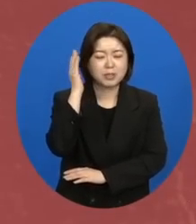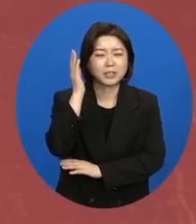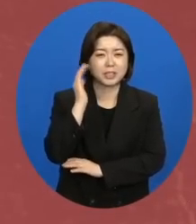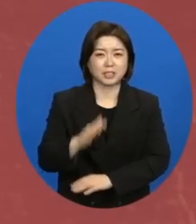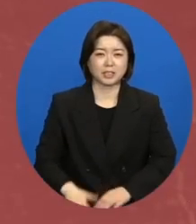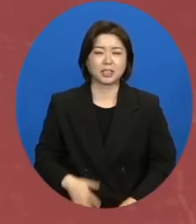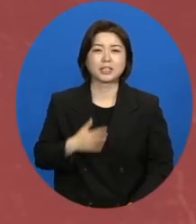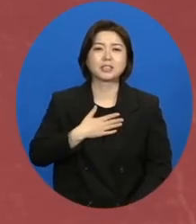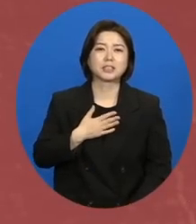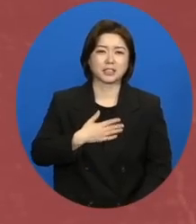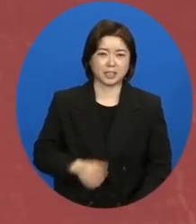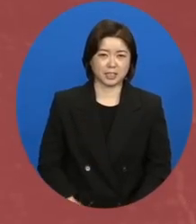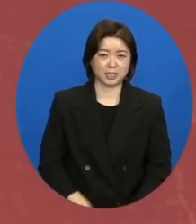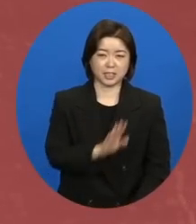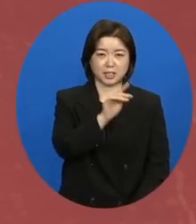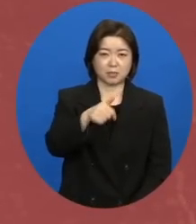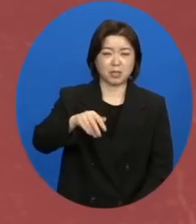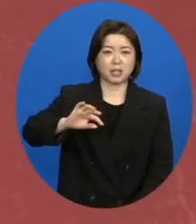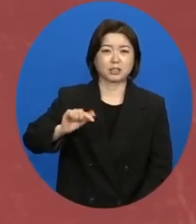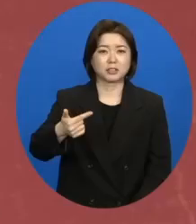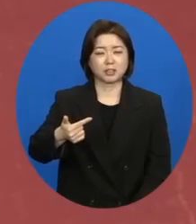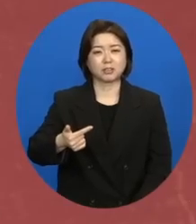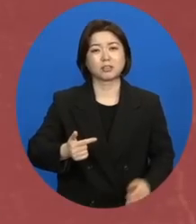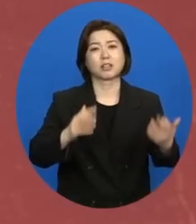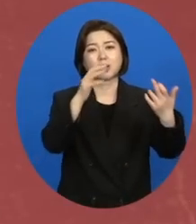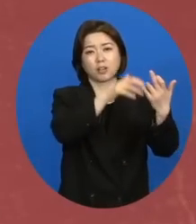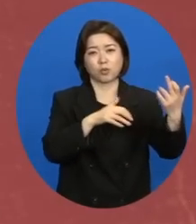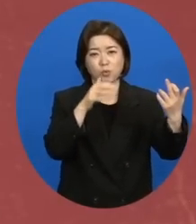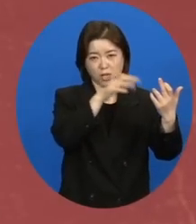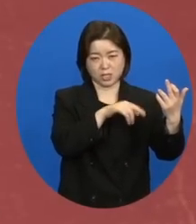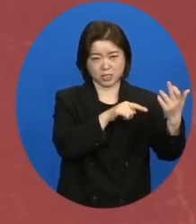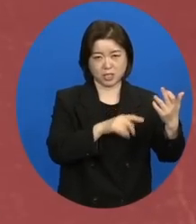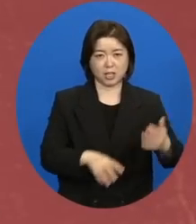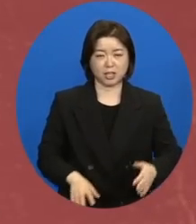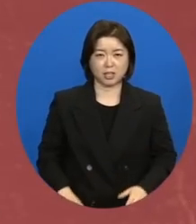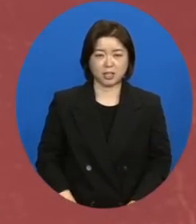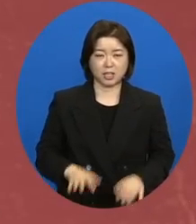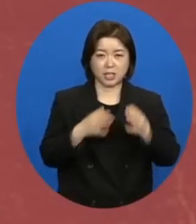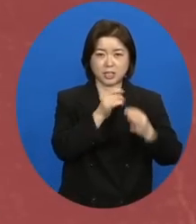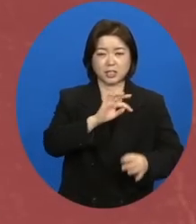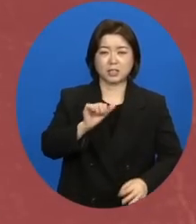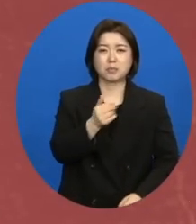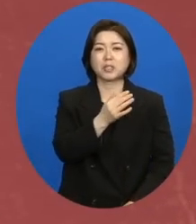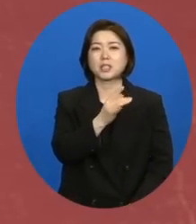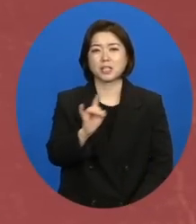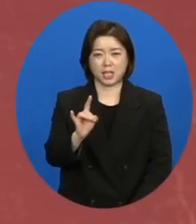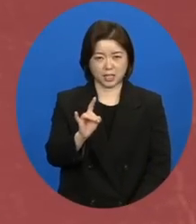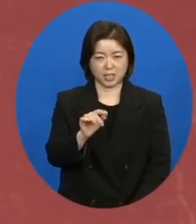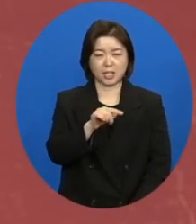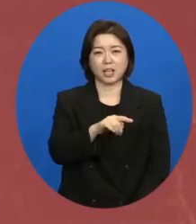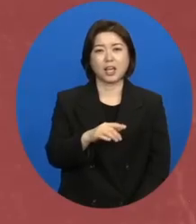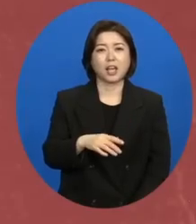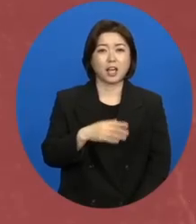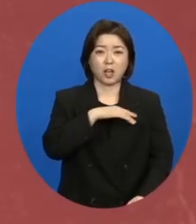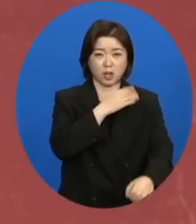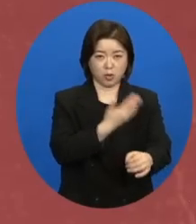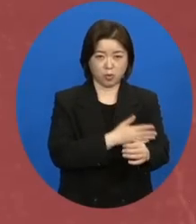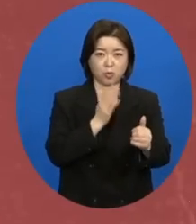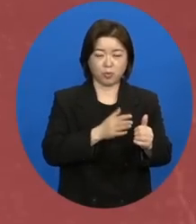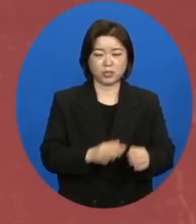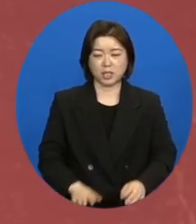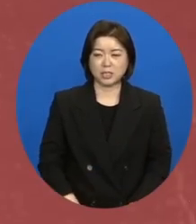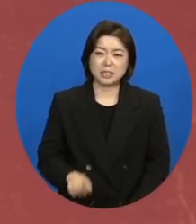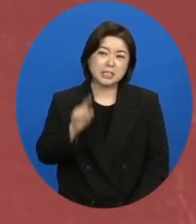우리 외할머니. 우리 박천광산 김인애 권사님 얘기예요. 3일만 더 파면 되는